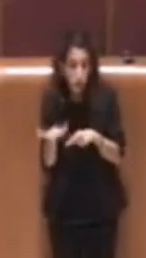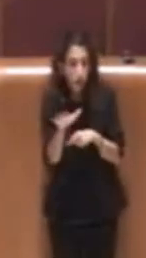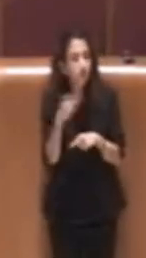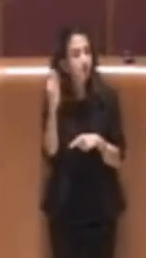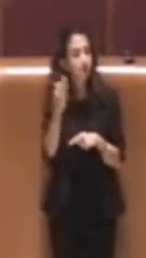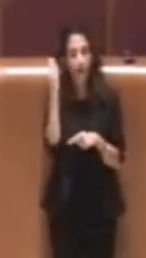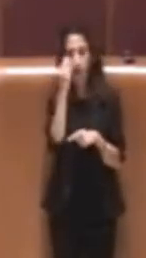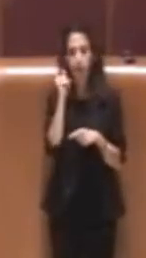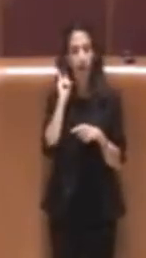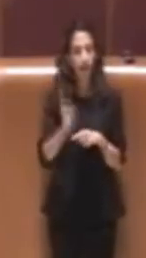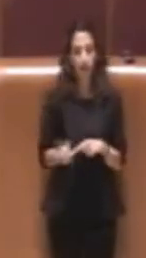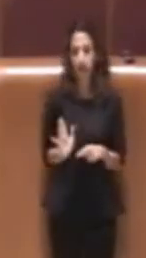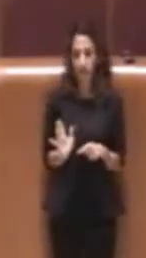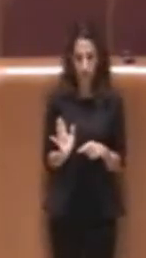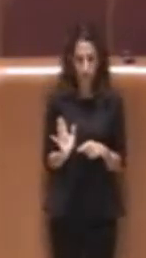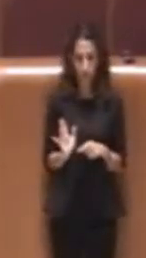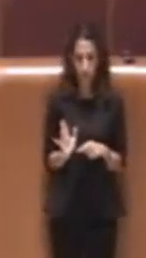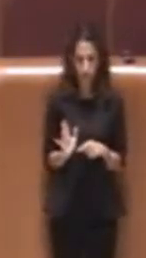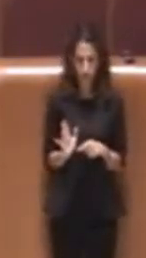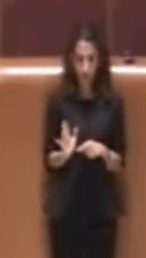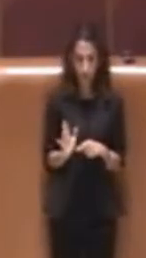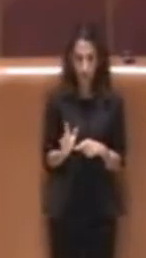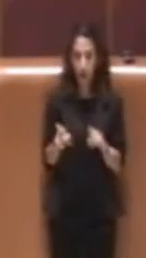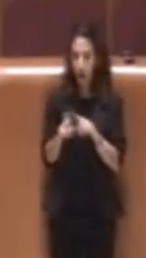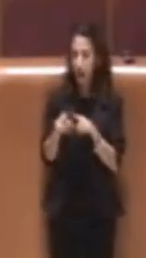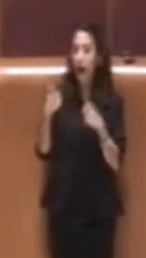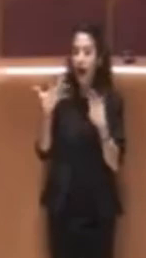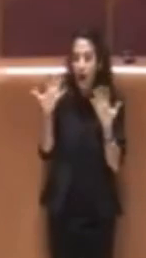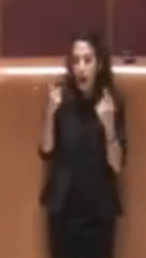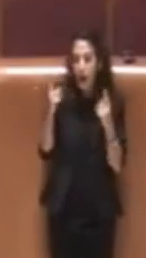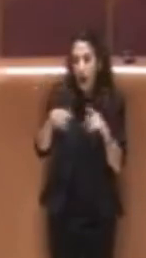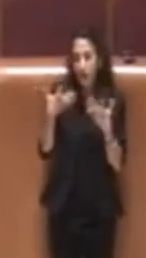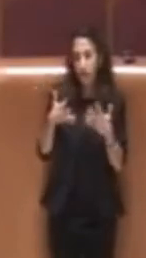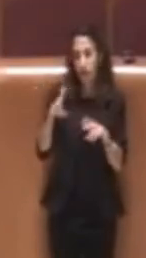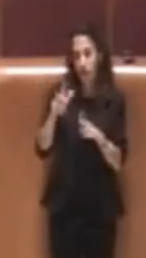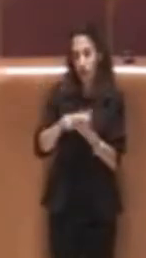programmi urbanistici vengono determinati dalle varie amministrazioni. Grazie.